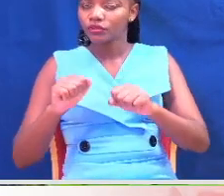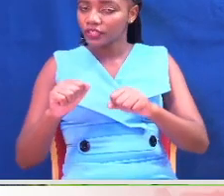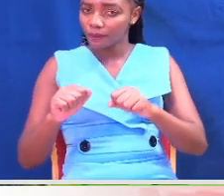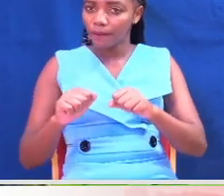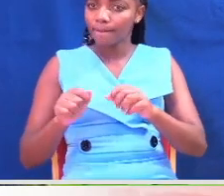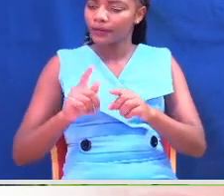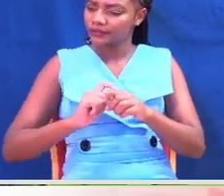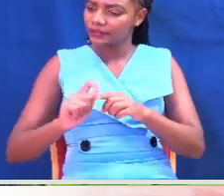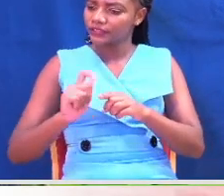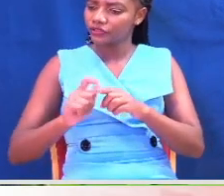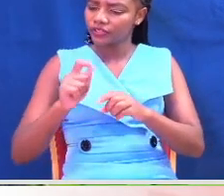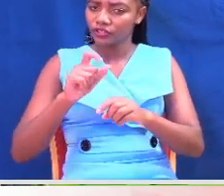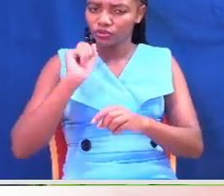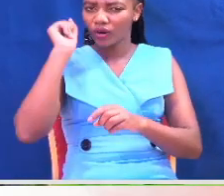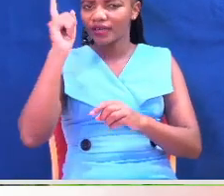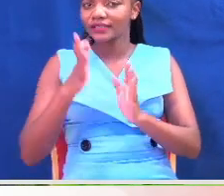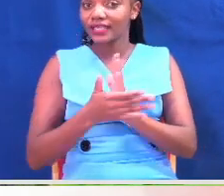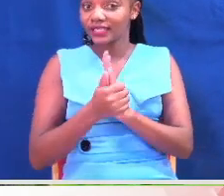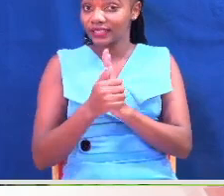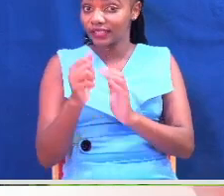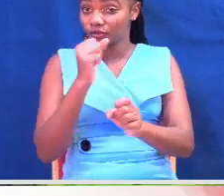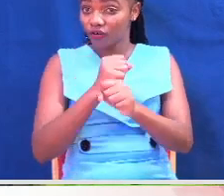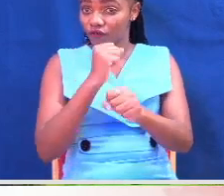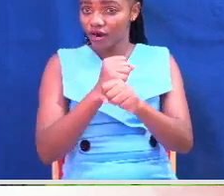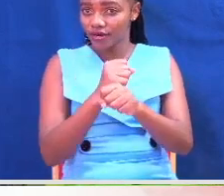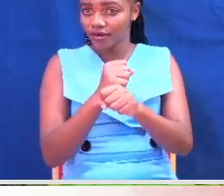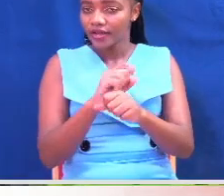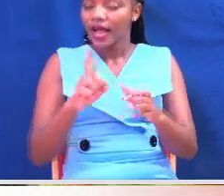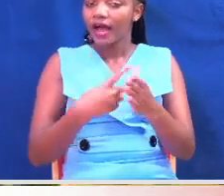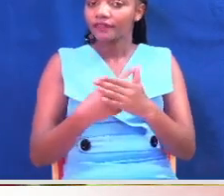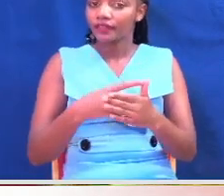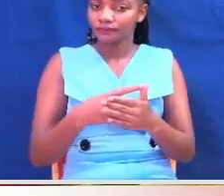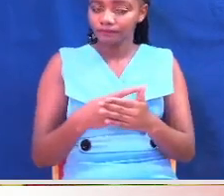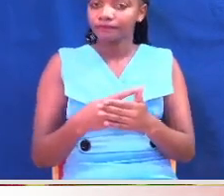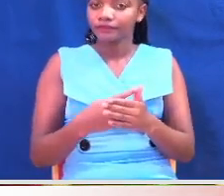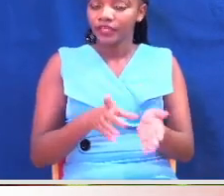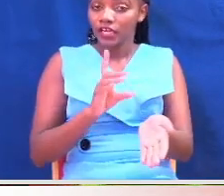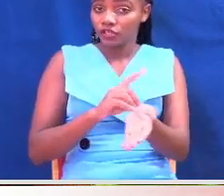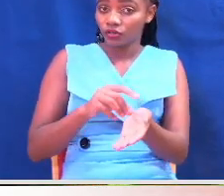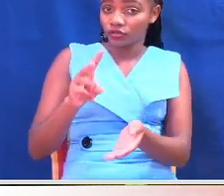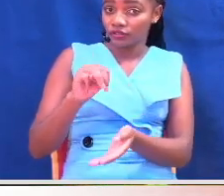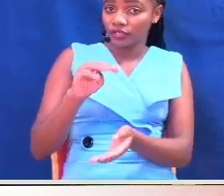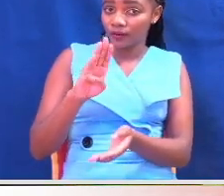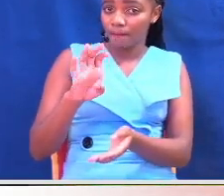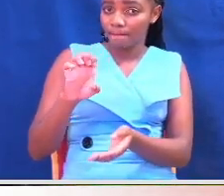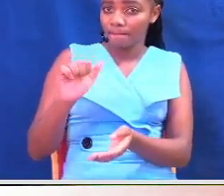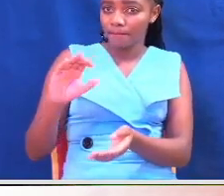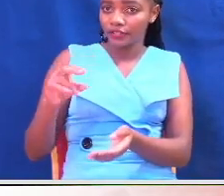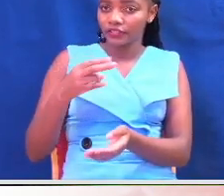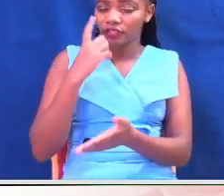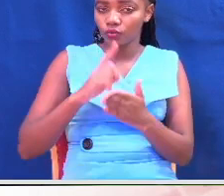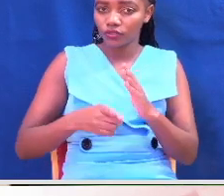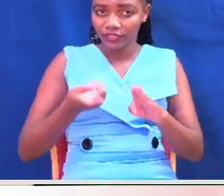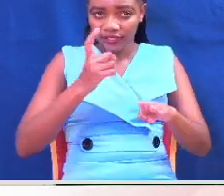katika kupata ujuzi wa kazi na achukue zile mbinu za kufunzia. Dr. Mbeche says that time allocated for